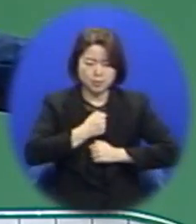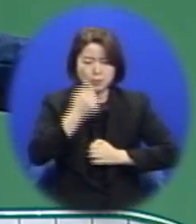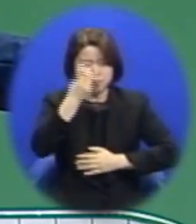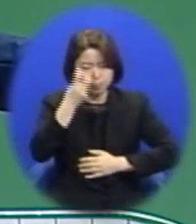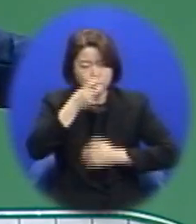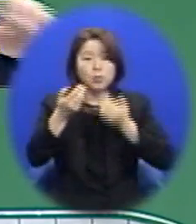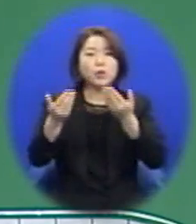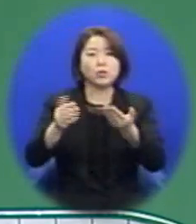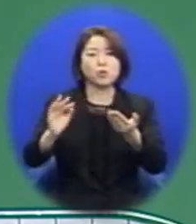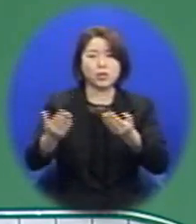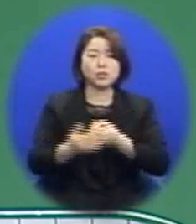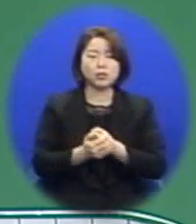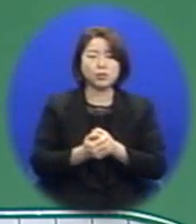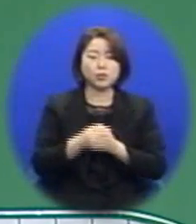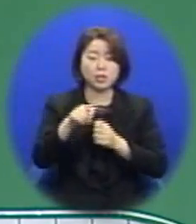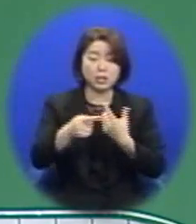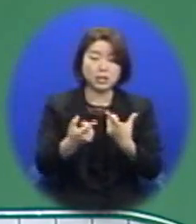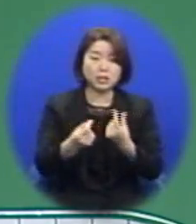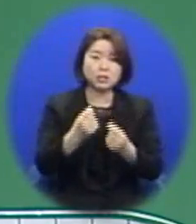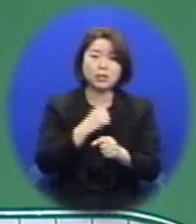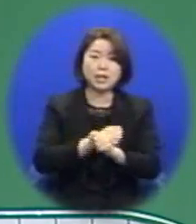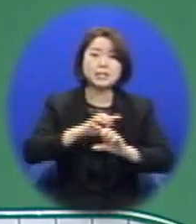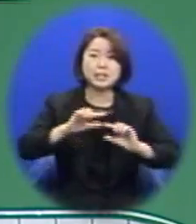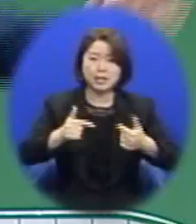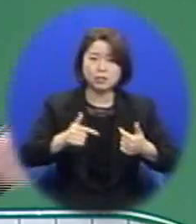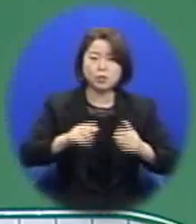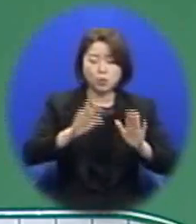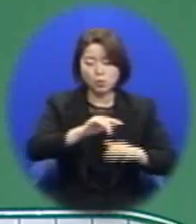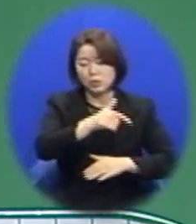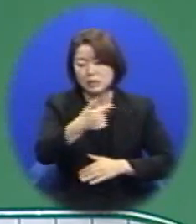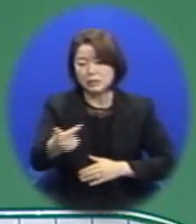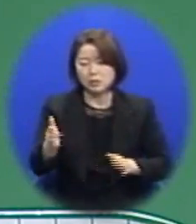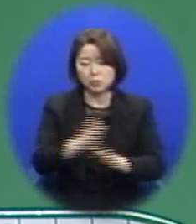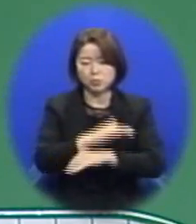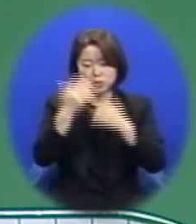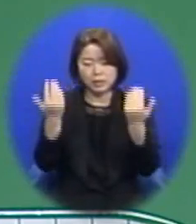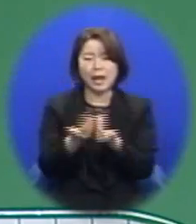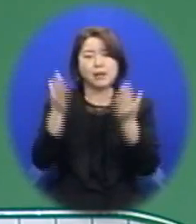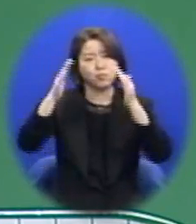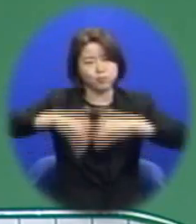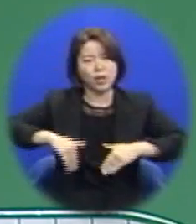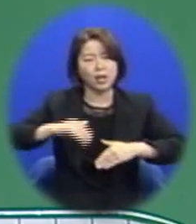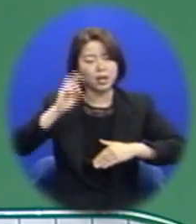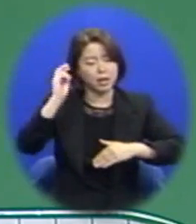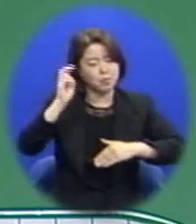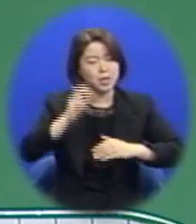합니다. 그렇게 하지 않으면 오늘 저녁부터 다 무너질지 몰라요.